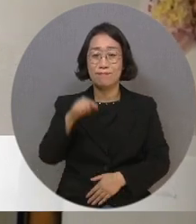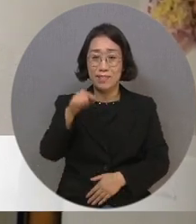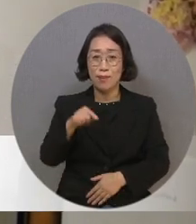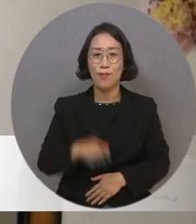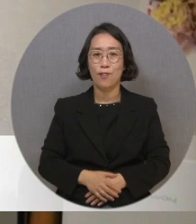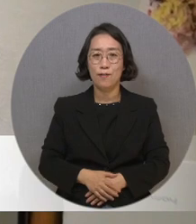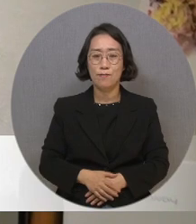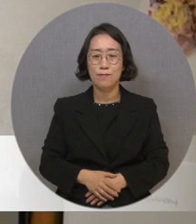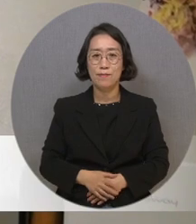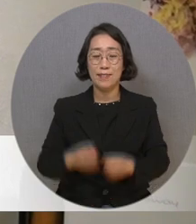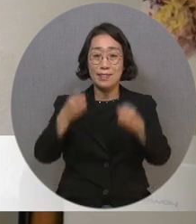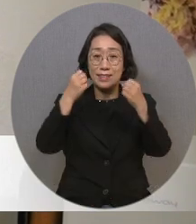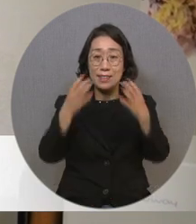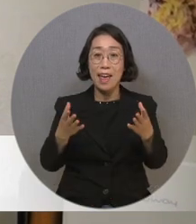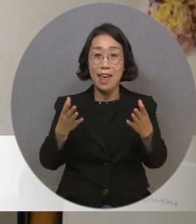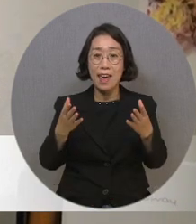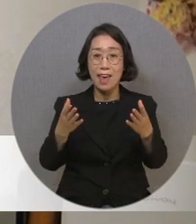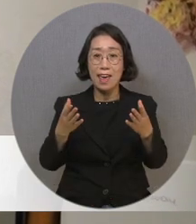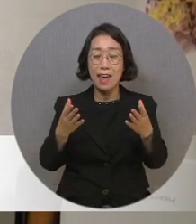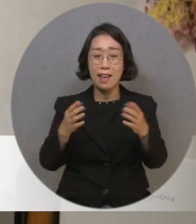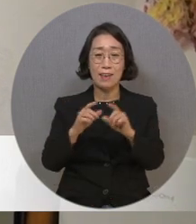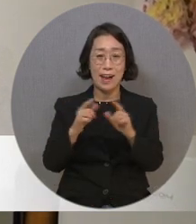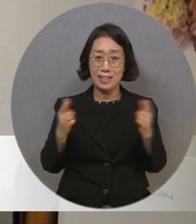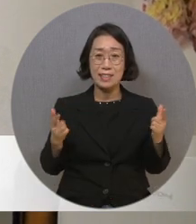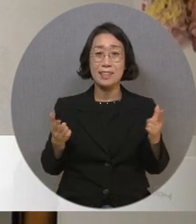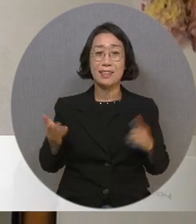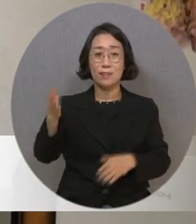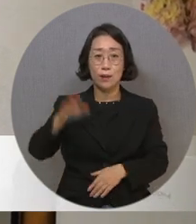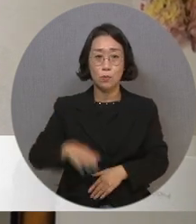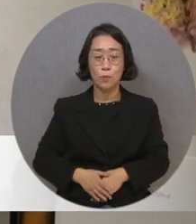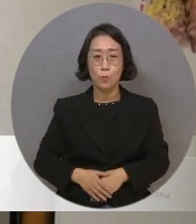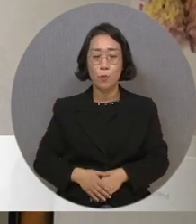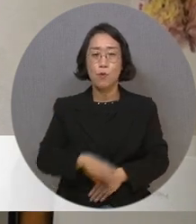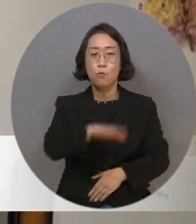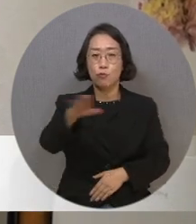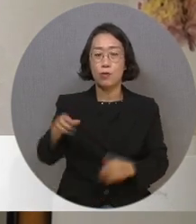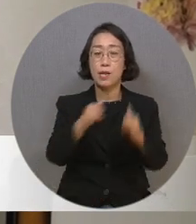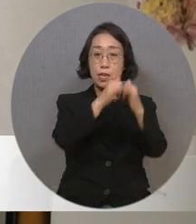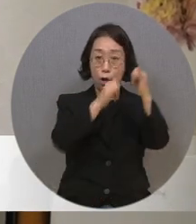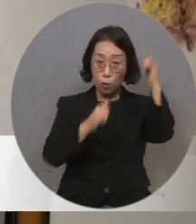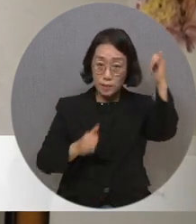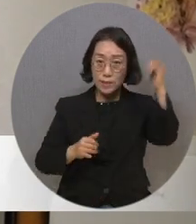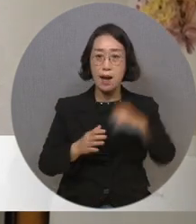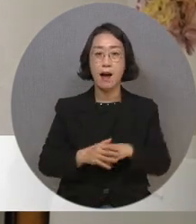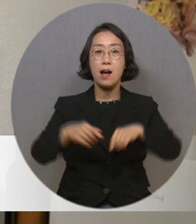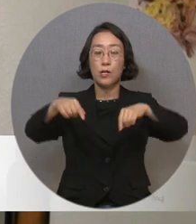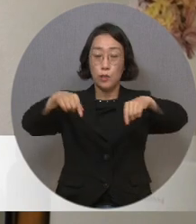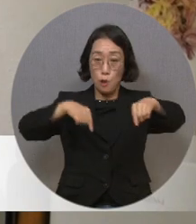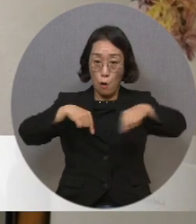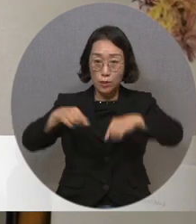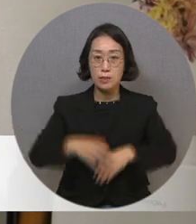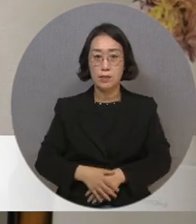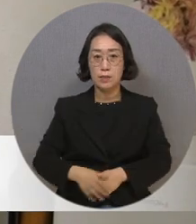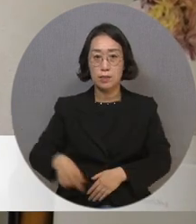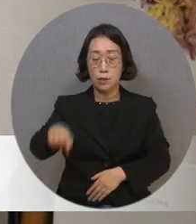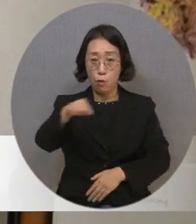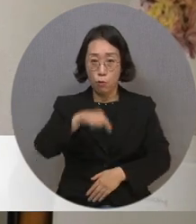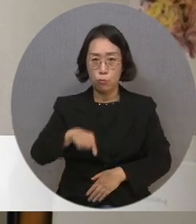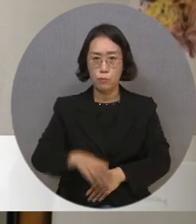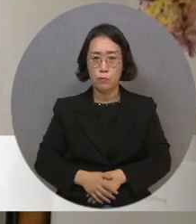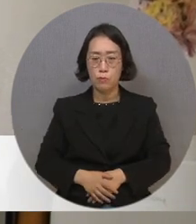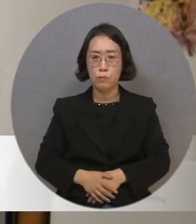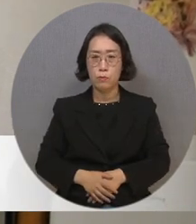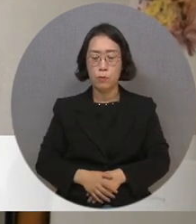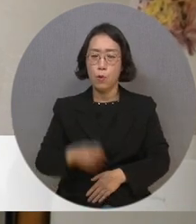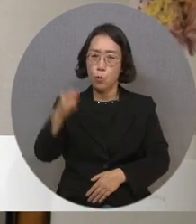것들이 꼭 이렇게 재개발이 아니더라도 정말 상징적으로 역사나 사회나 정치나